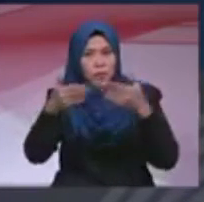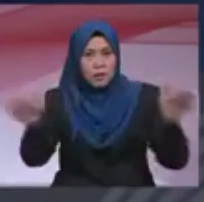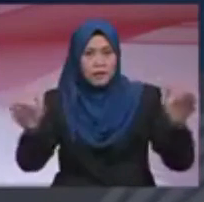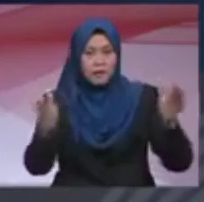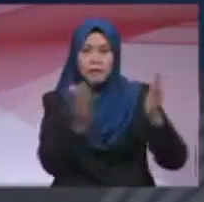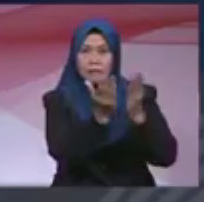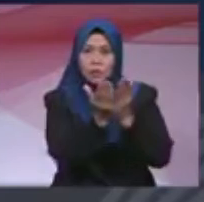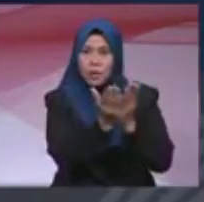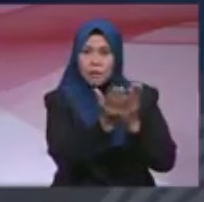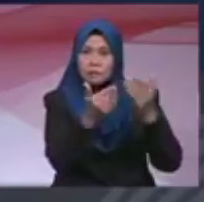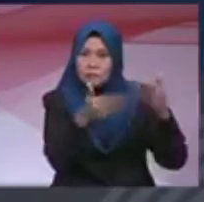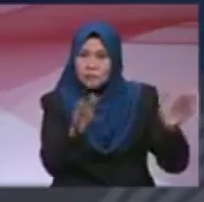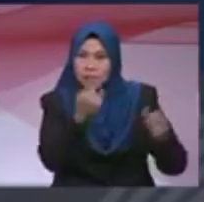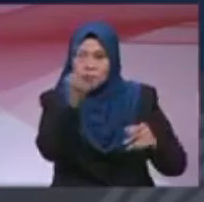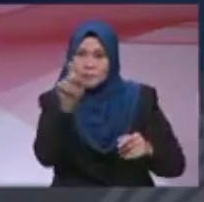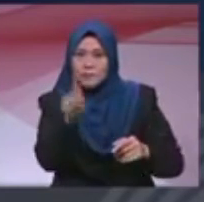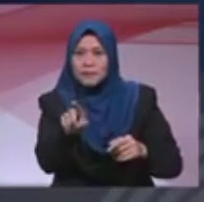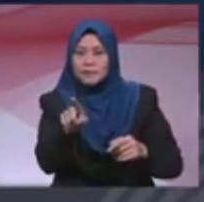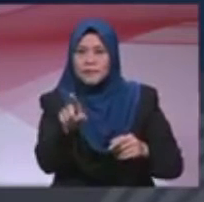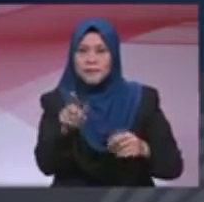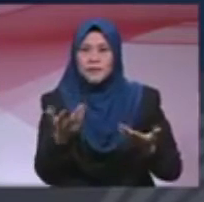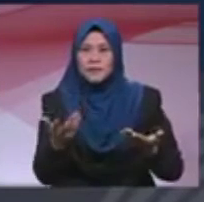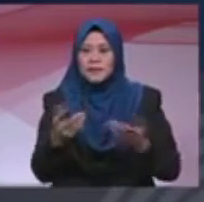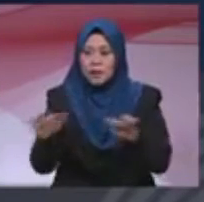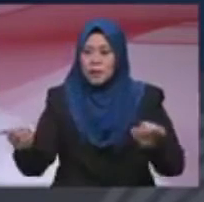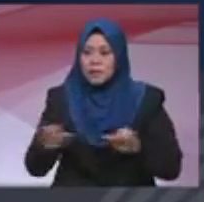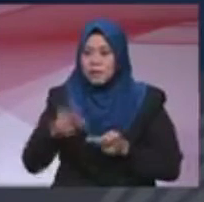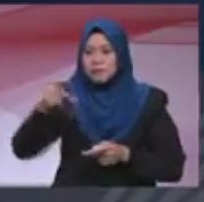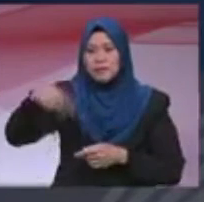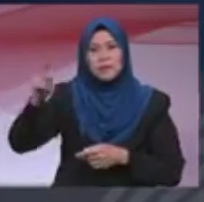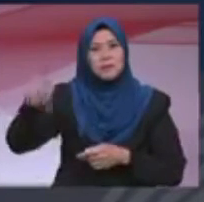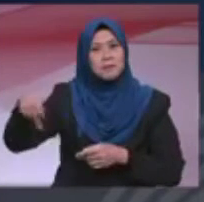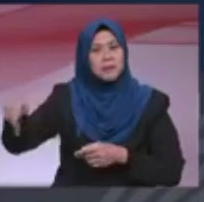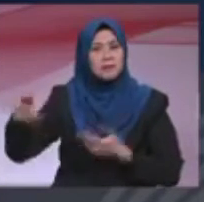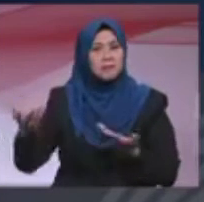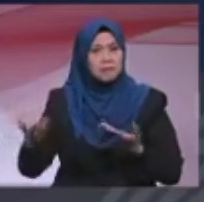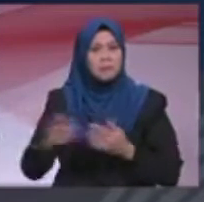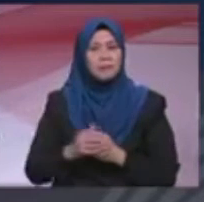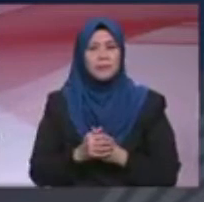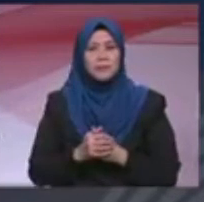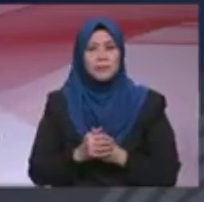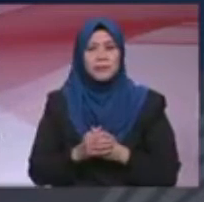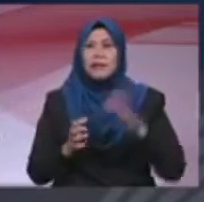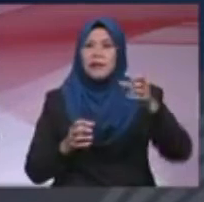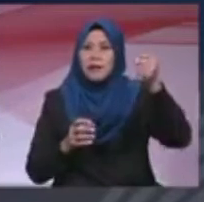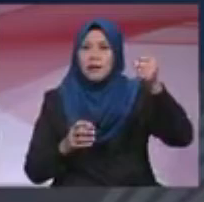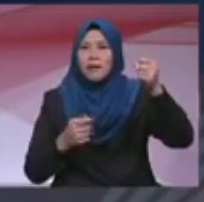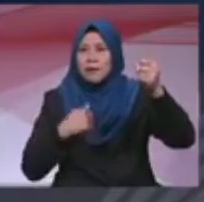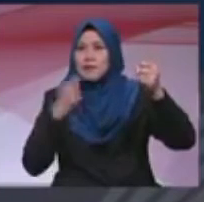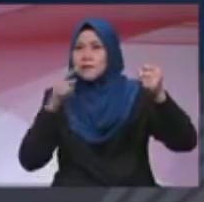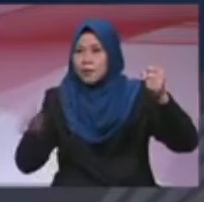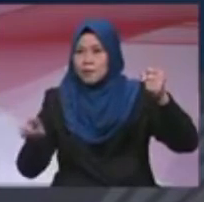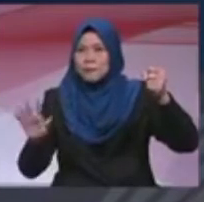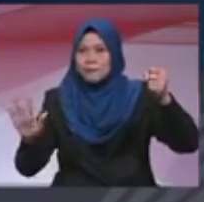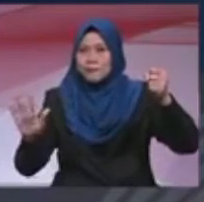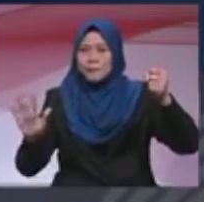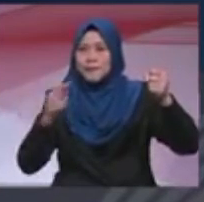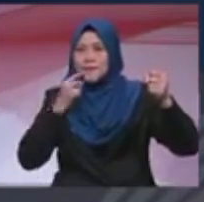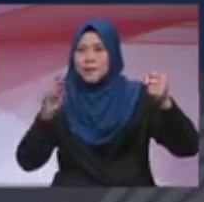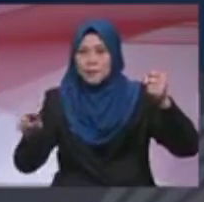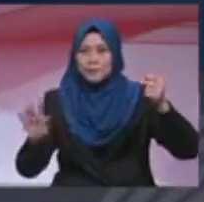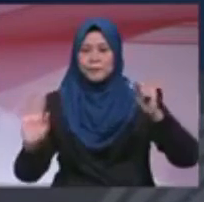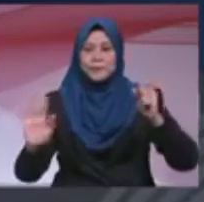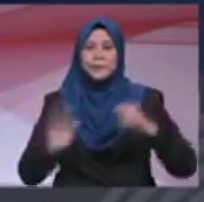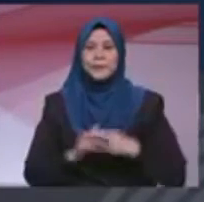di kawasan zon merah dalam kawasan negeri yang PKPP? And then yang kedua adalah saya jawab soalan tersebut. Okay. Let me clear on that one